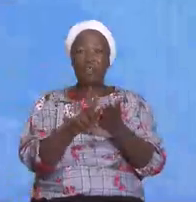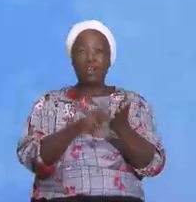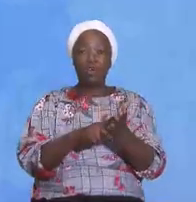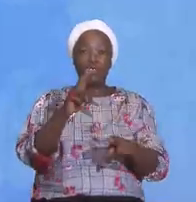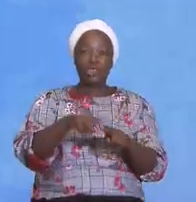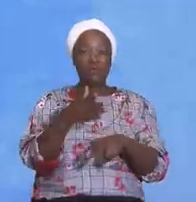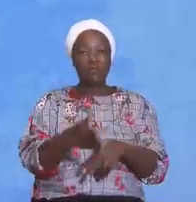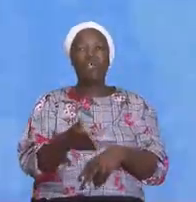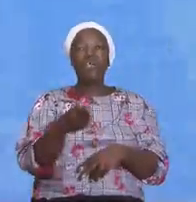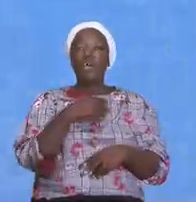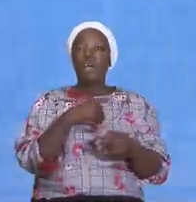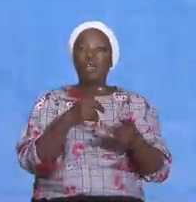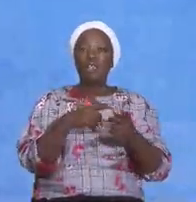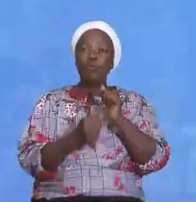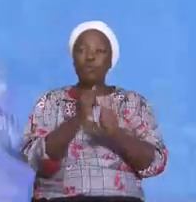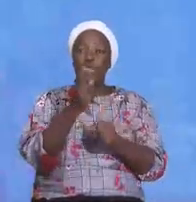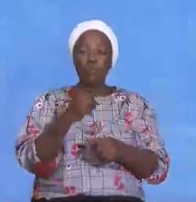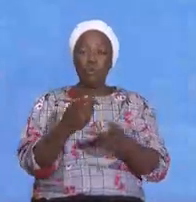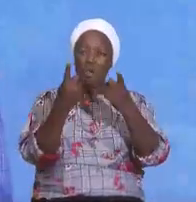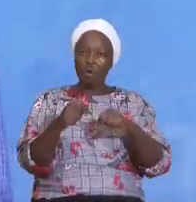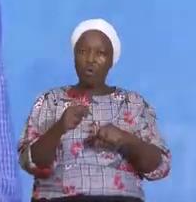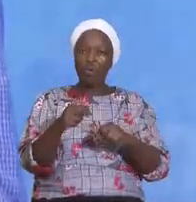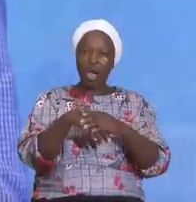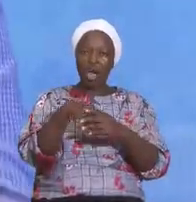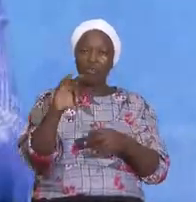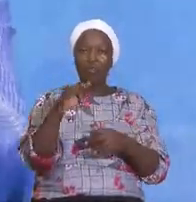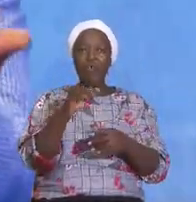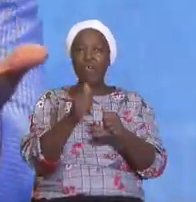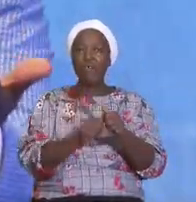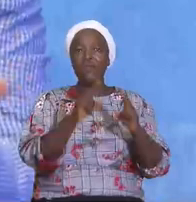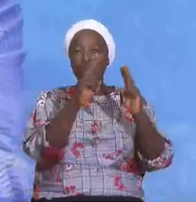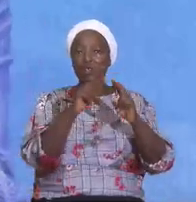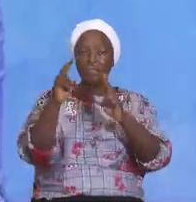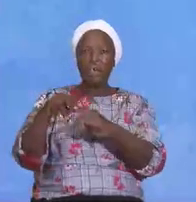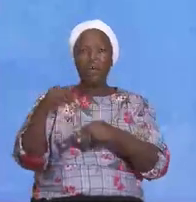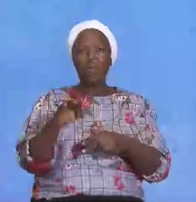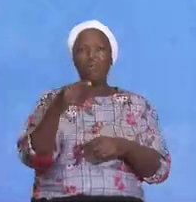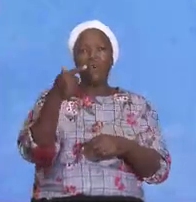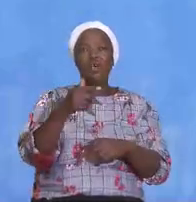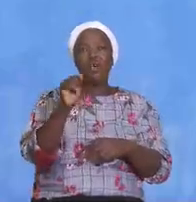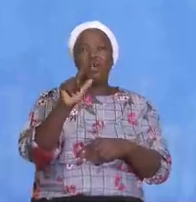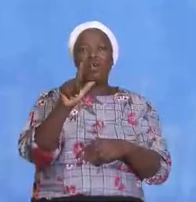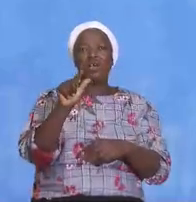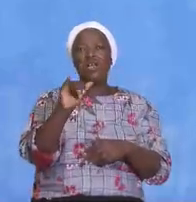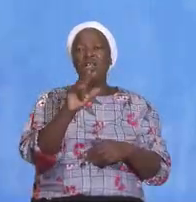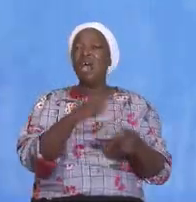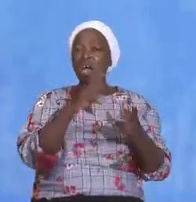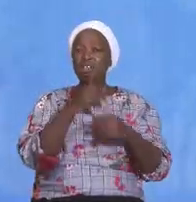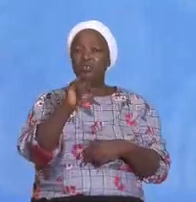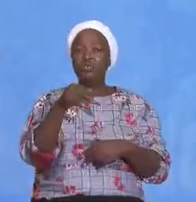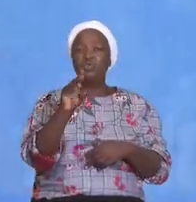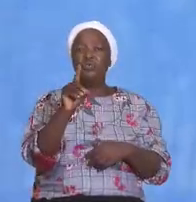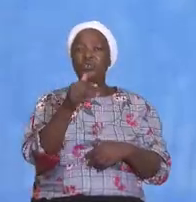Un jour, Jésus enseignait. Des pharisiens, des docteurs de la loi étaient là assis. Venus de tous les villages de la